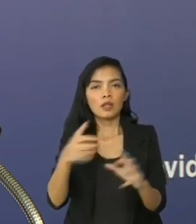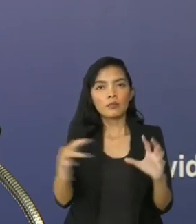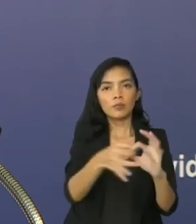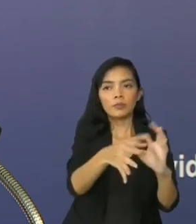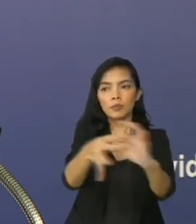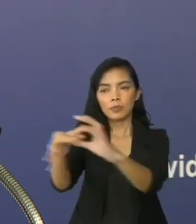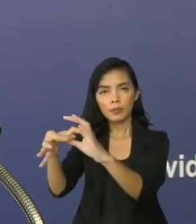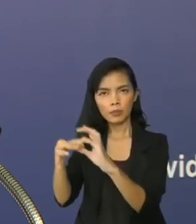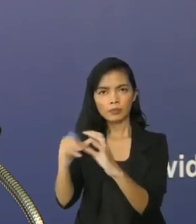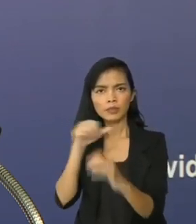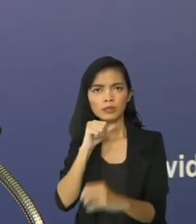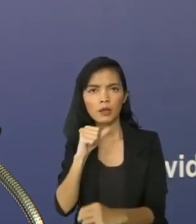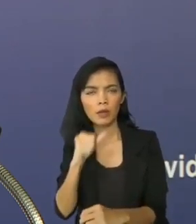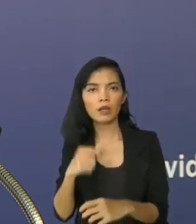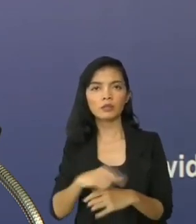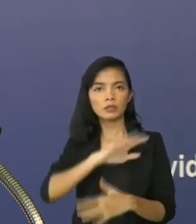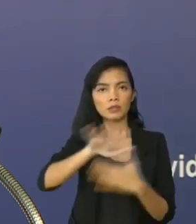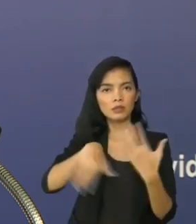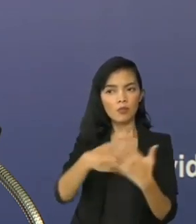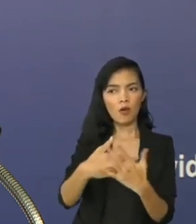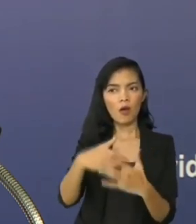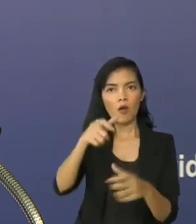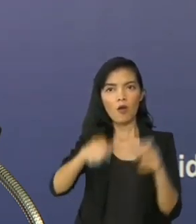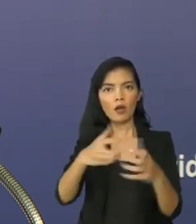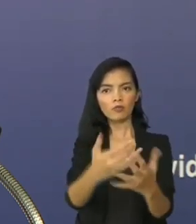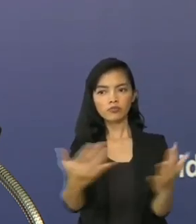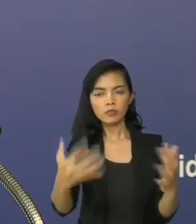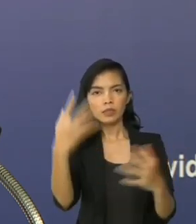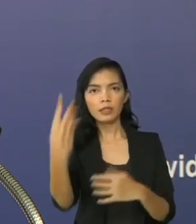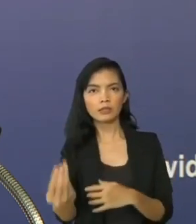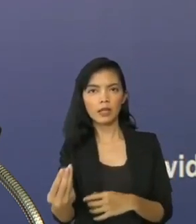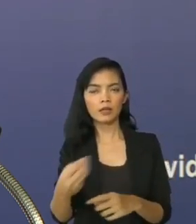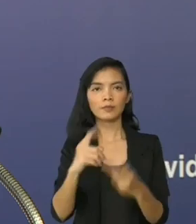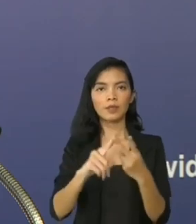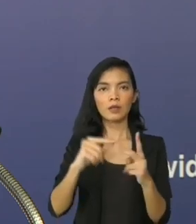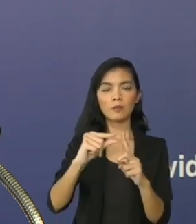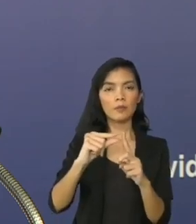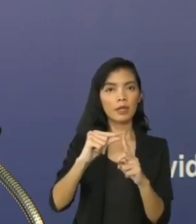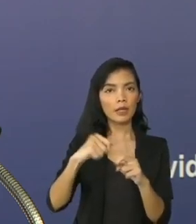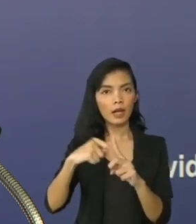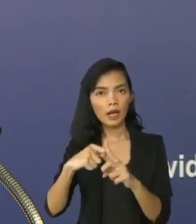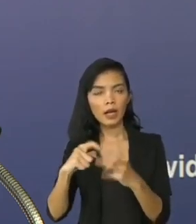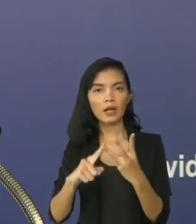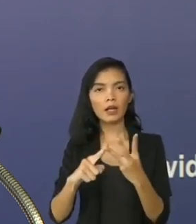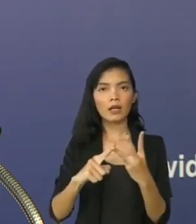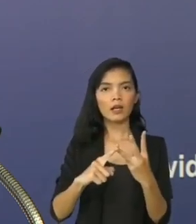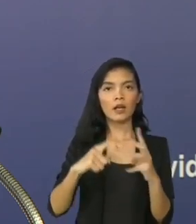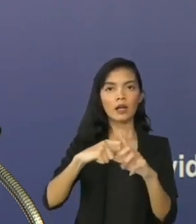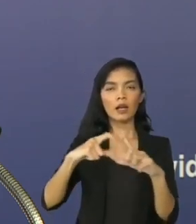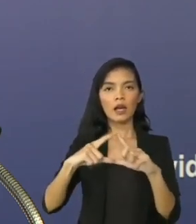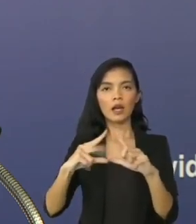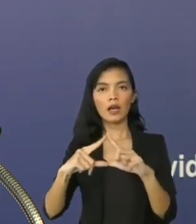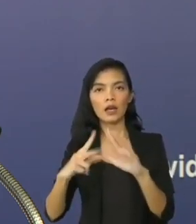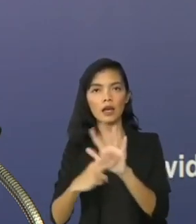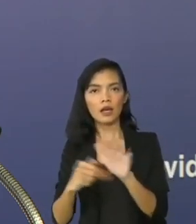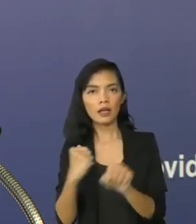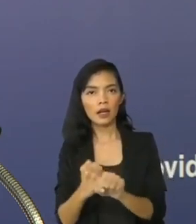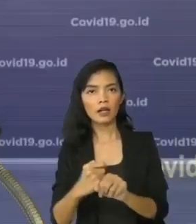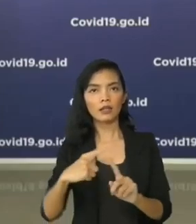dengan segenap komponen yang ada di desa melibatkan PKK karang taruna dan juga Sejumlah